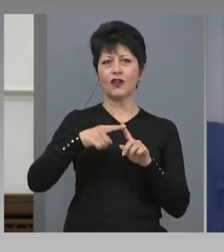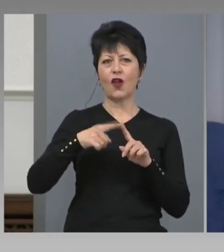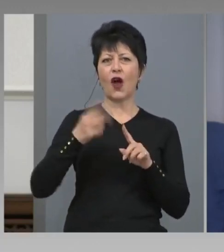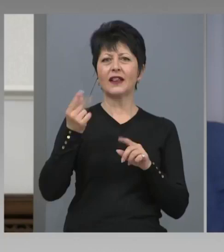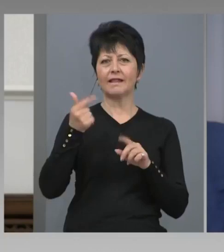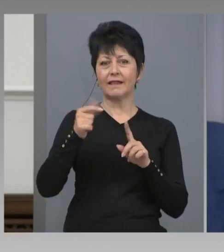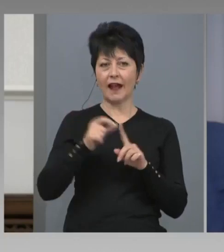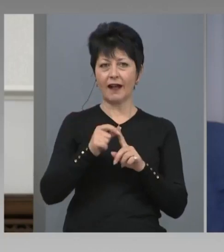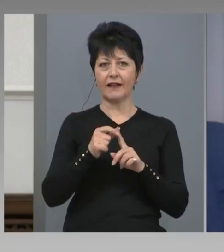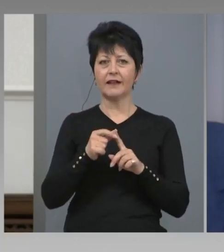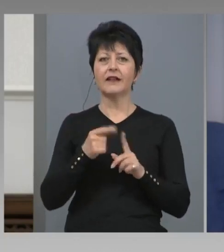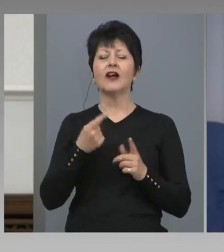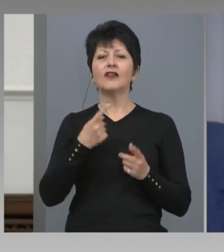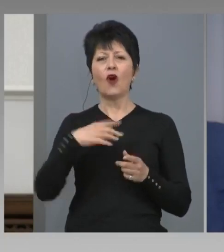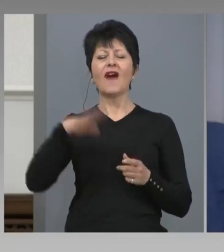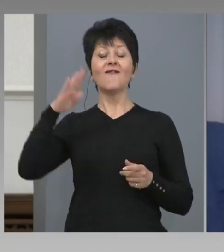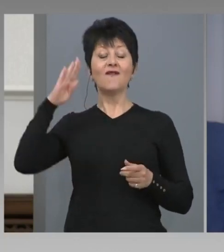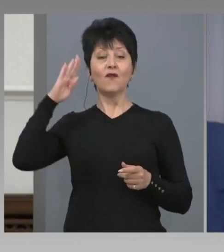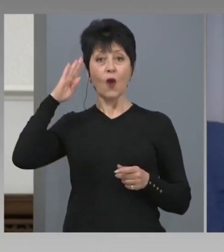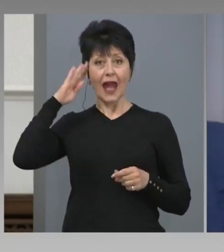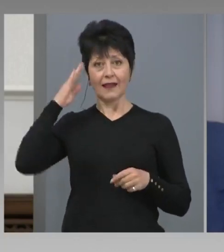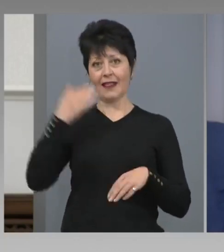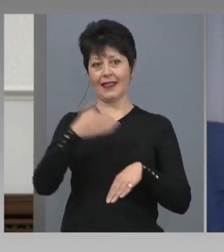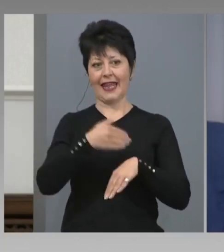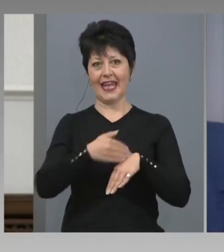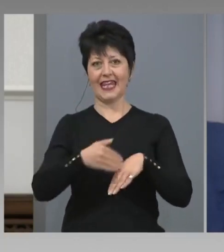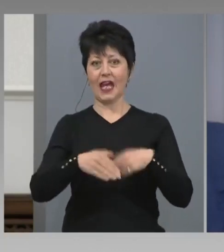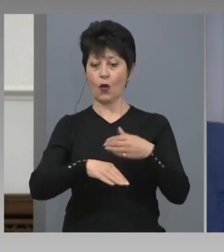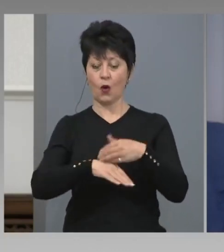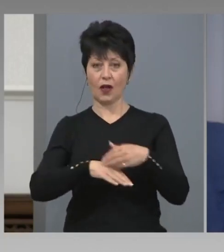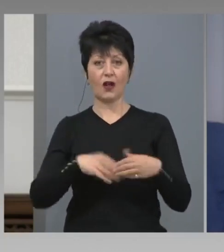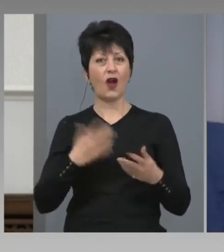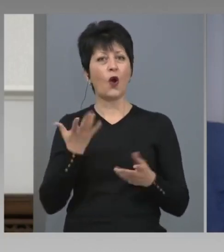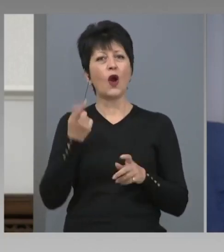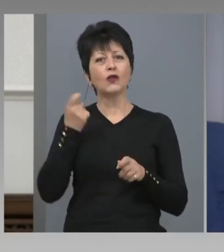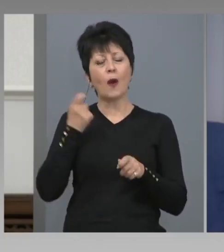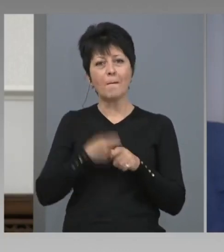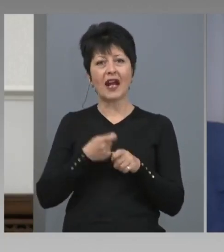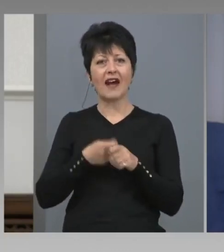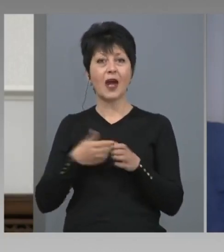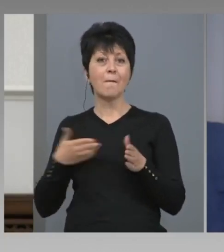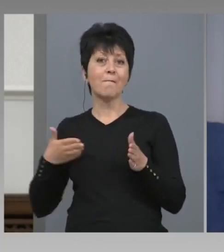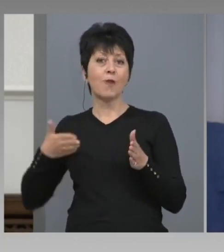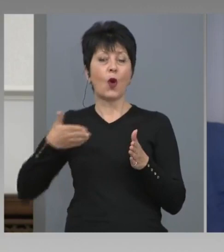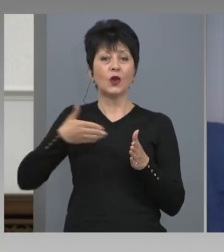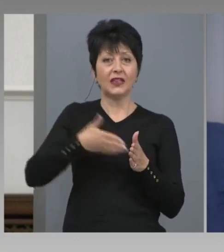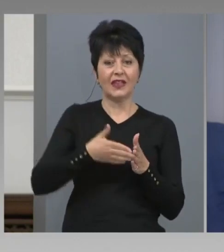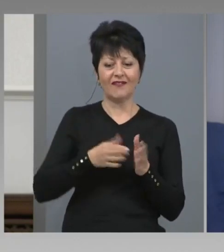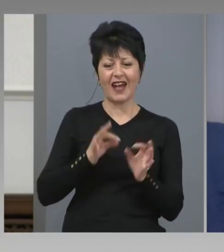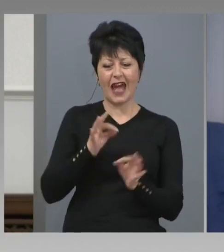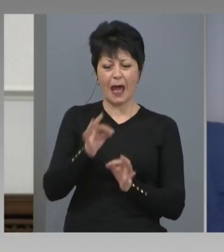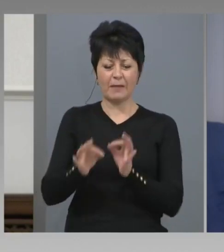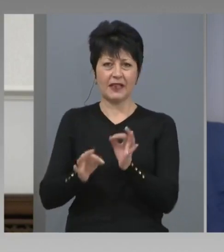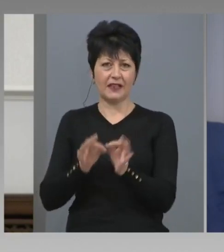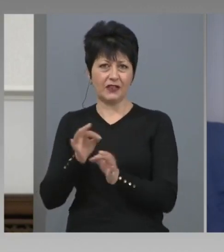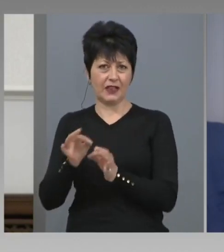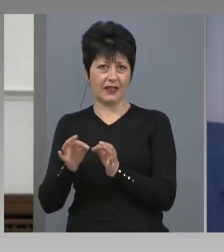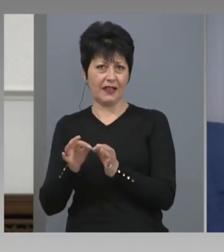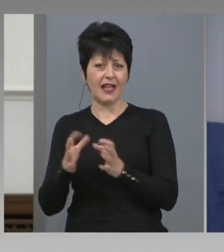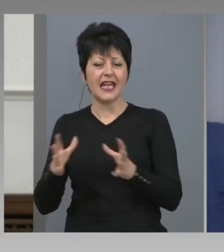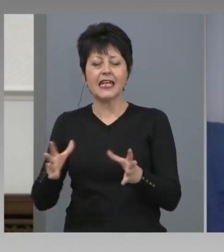Сега, той е военен хирург, който прави противоепидемичните мерки на ограничение и